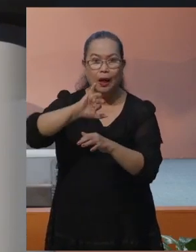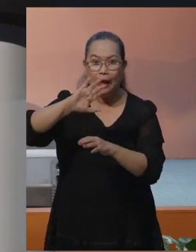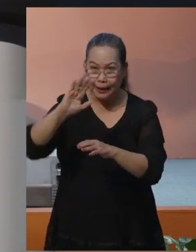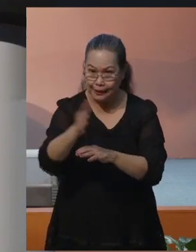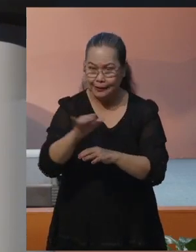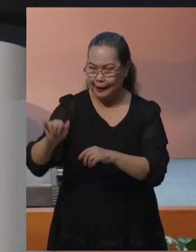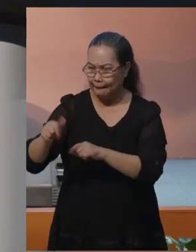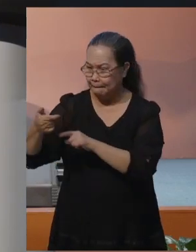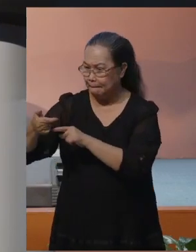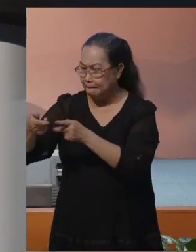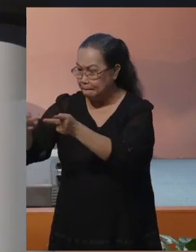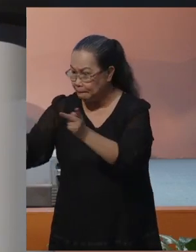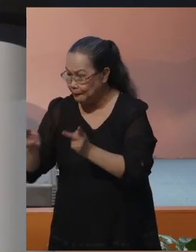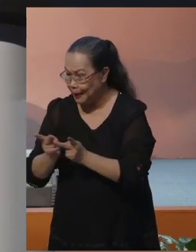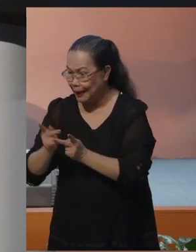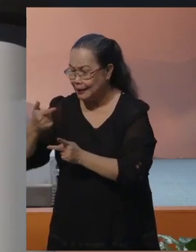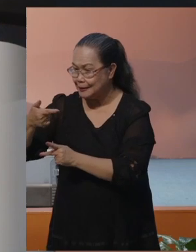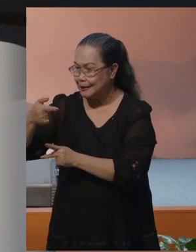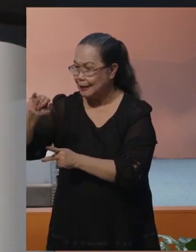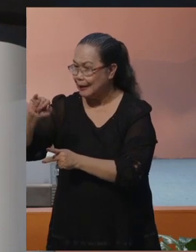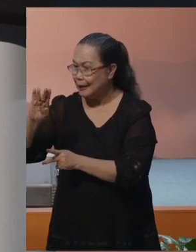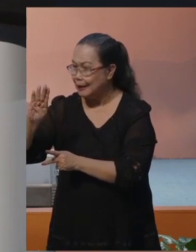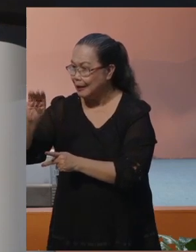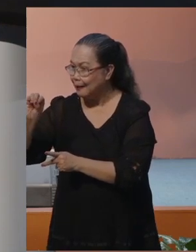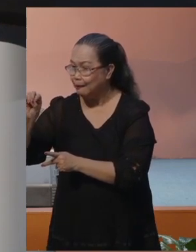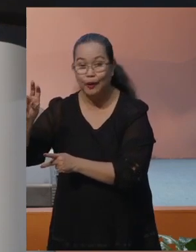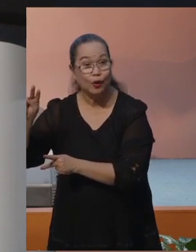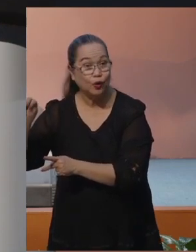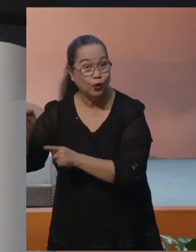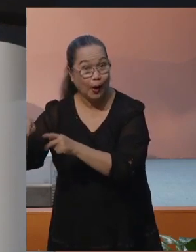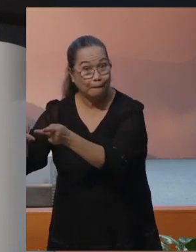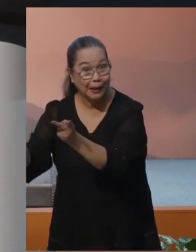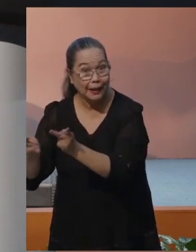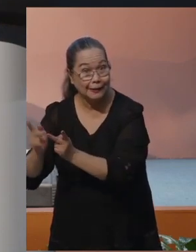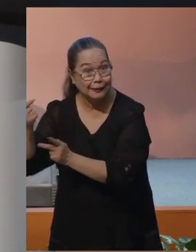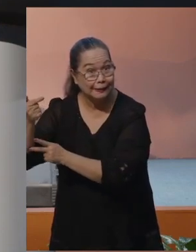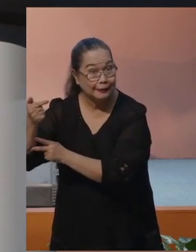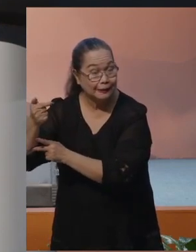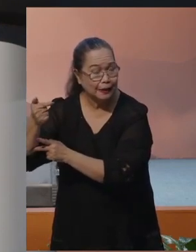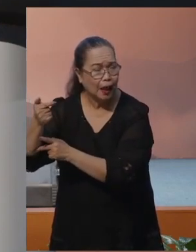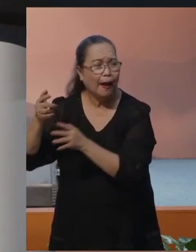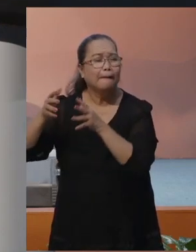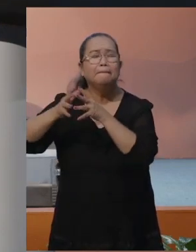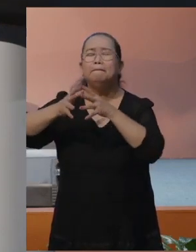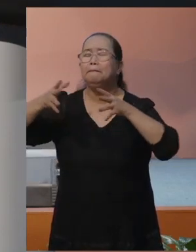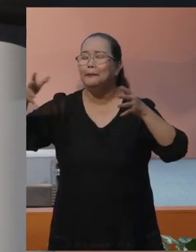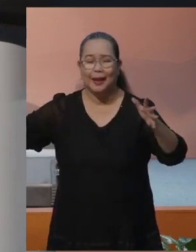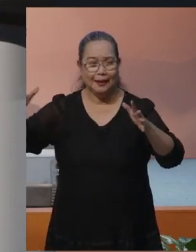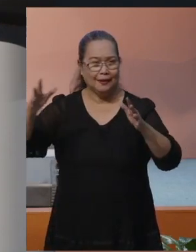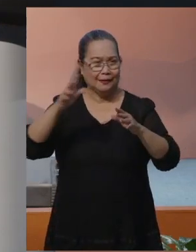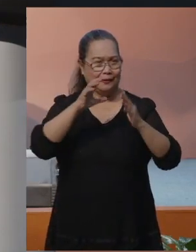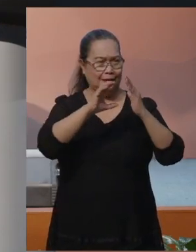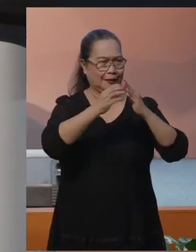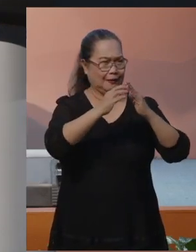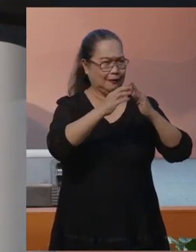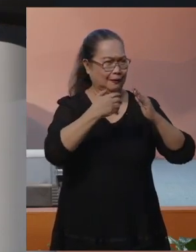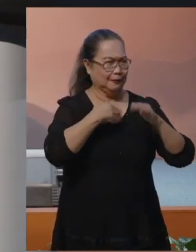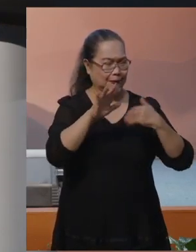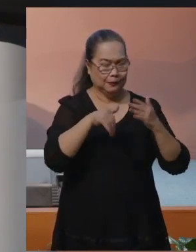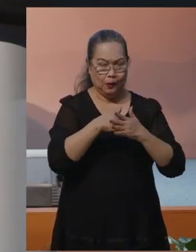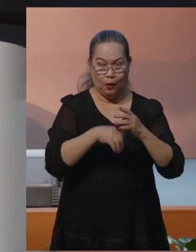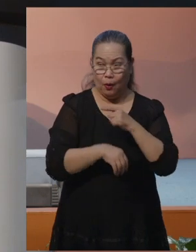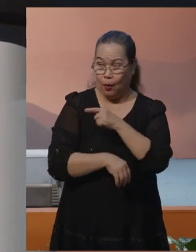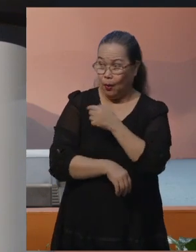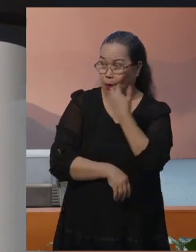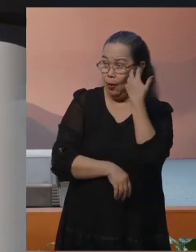Gibeon. Napaalipin nila ang Gibeon na isang great city like one of the royal cities and because all its men are